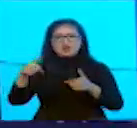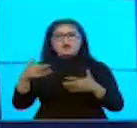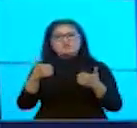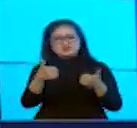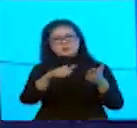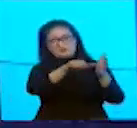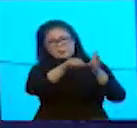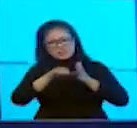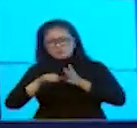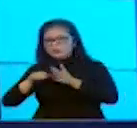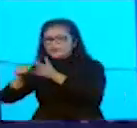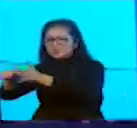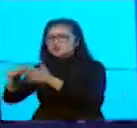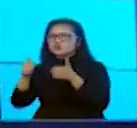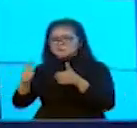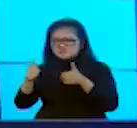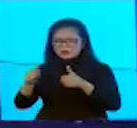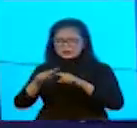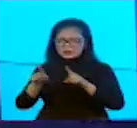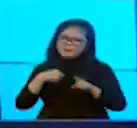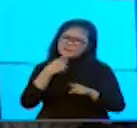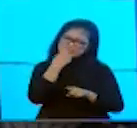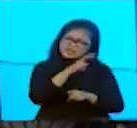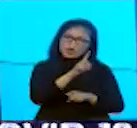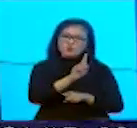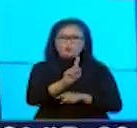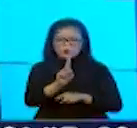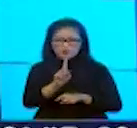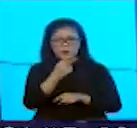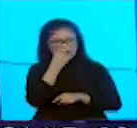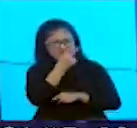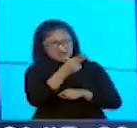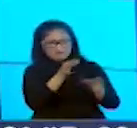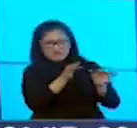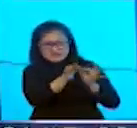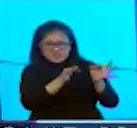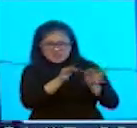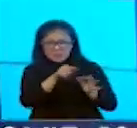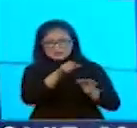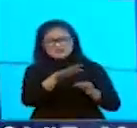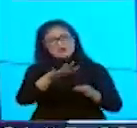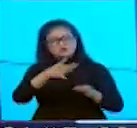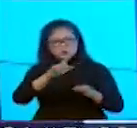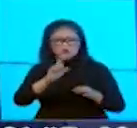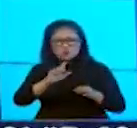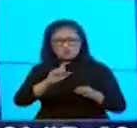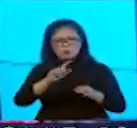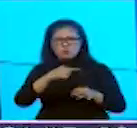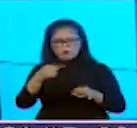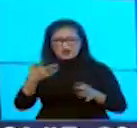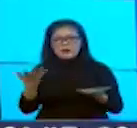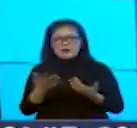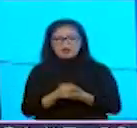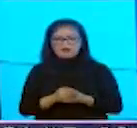tetapi kita hari ini meninjau kesiapan teknisnya apakah memungkinkan atau tidak. Terus melonjaknya